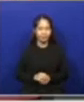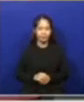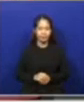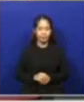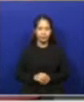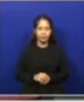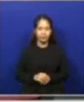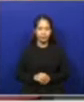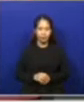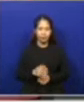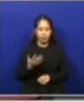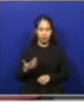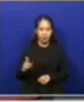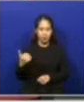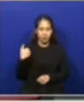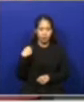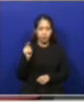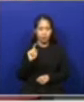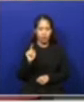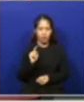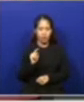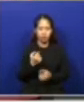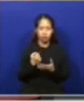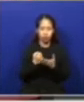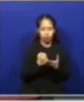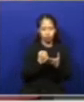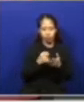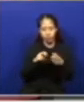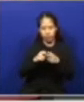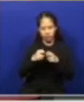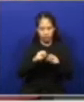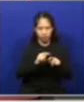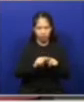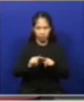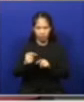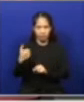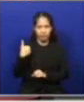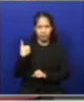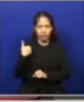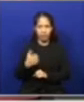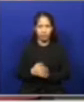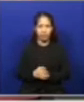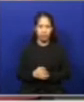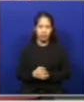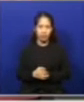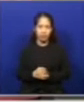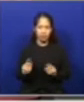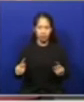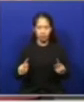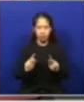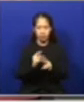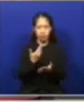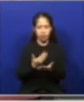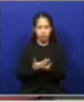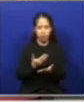แล้วก็ยังมีการอุ้มความเสี่ยงต่างๆอีกที่กระทรวงการคลัง